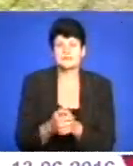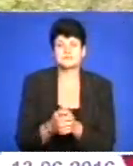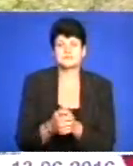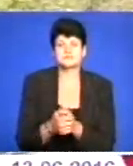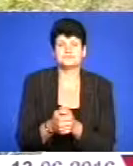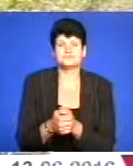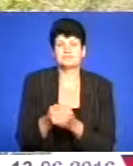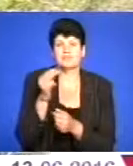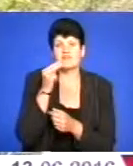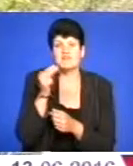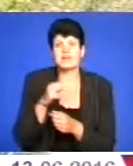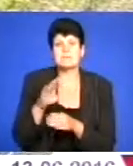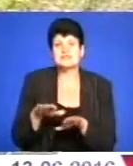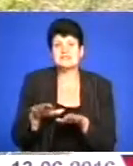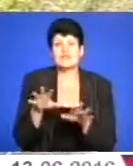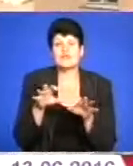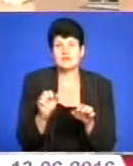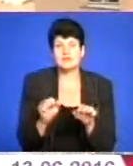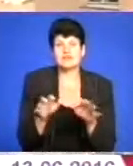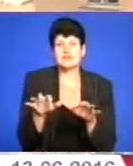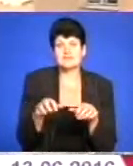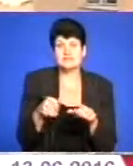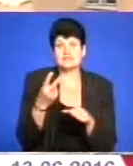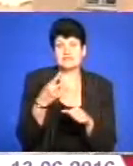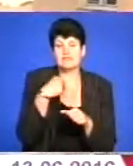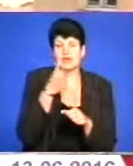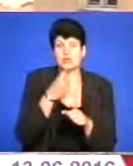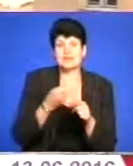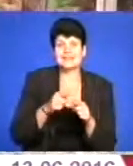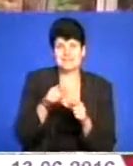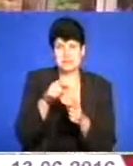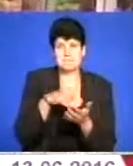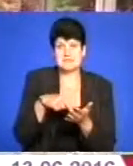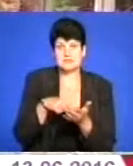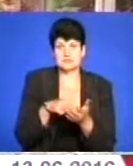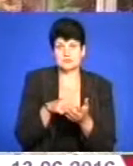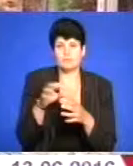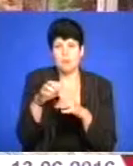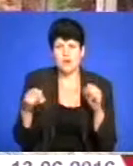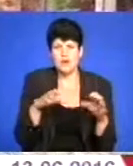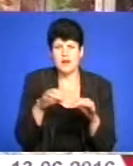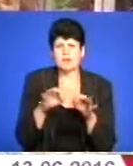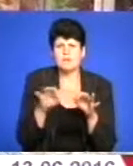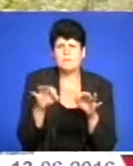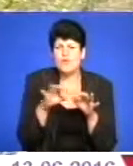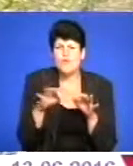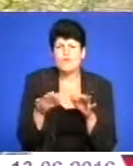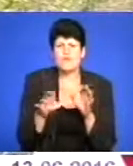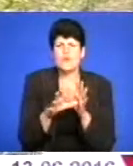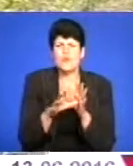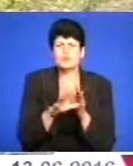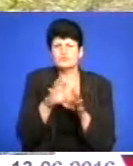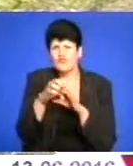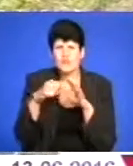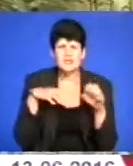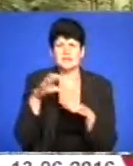може за пару років перетворитися ось таке, що треба страшні гроші кидати. Ті військові, які тут були, просто жахнулися. Чому так сталося? Ну,